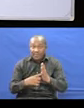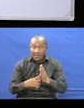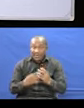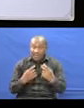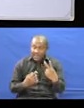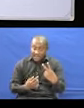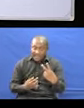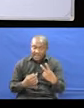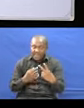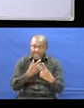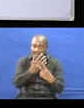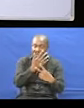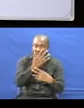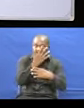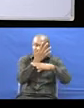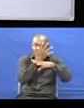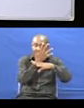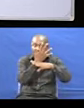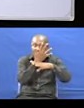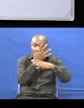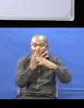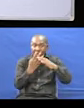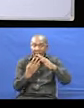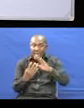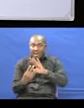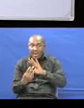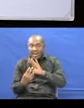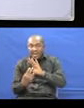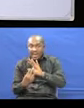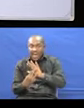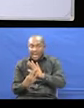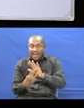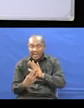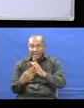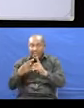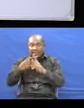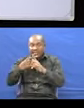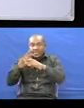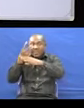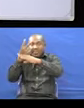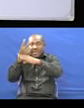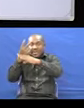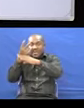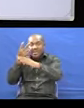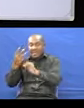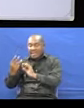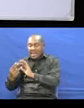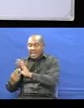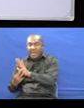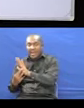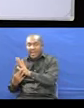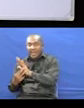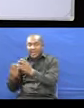5 ya 8 ujumlishe 2 ya 8 sawa